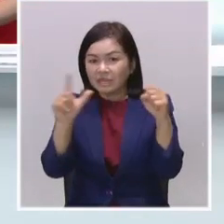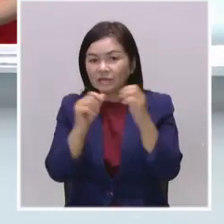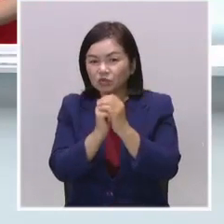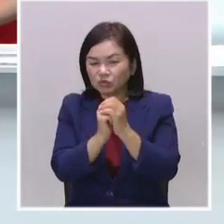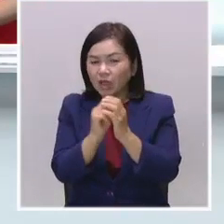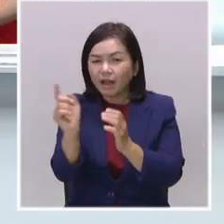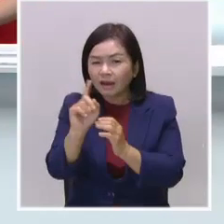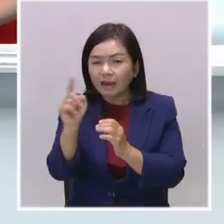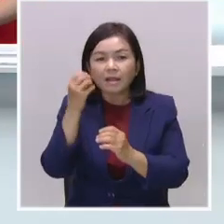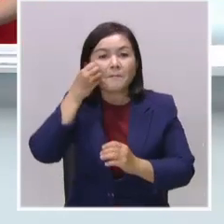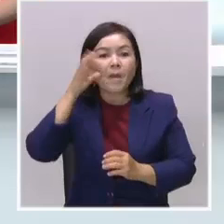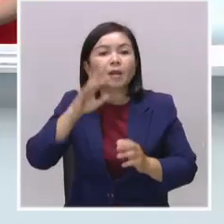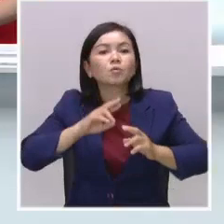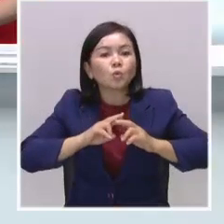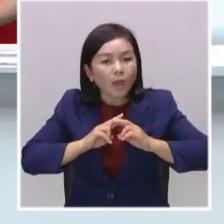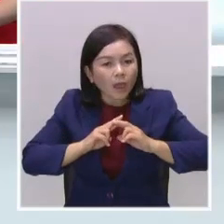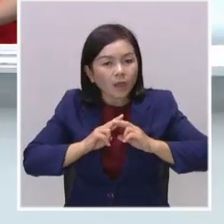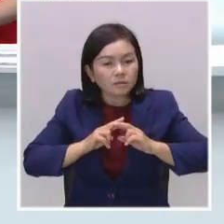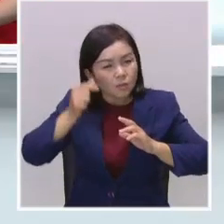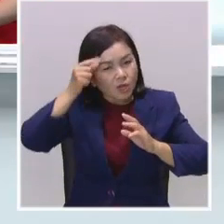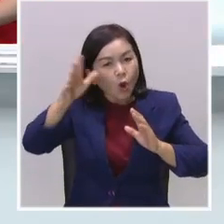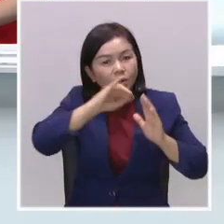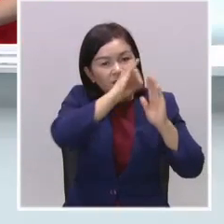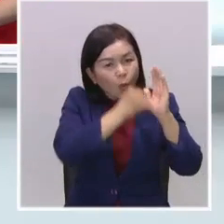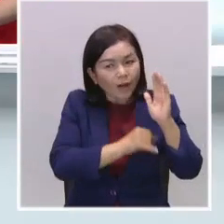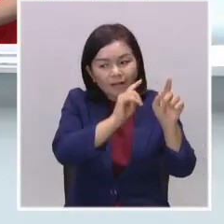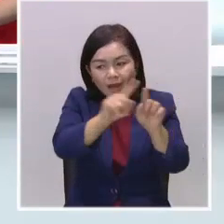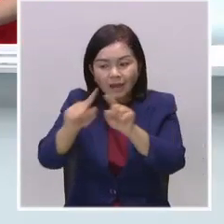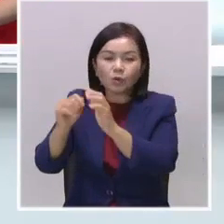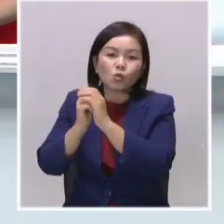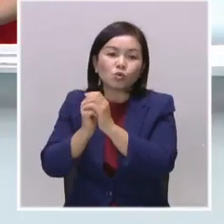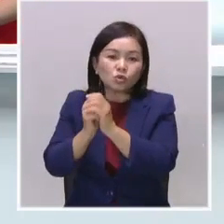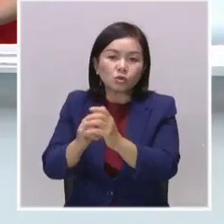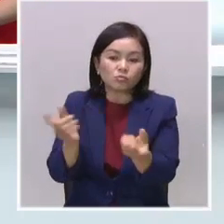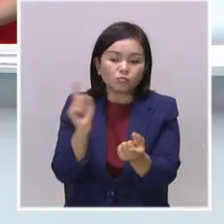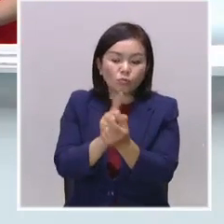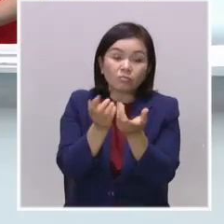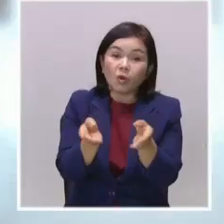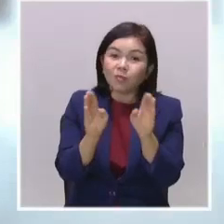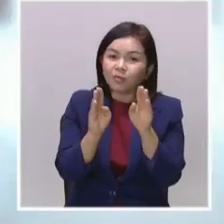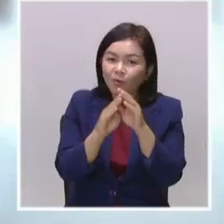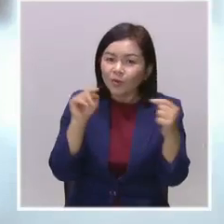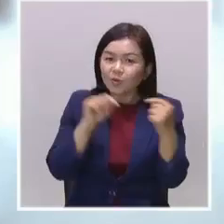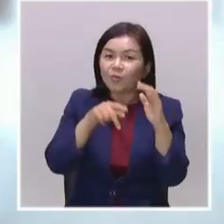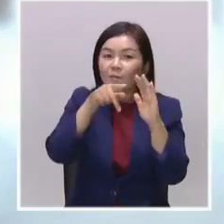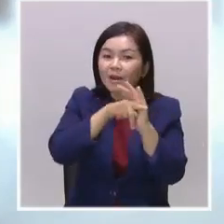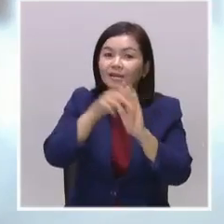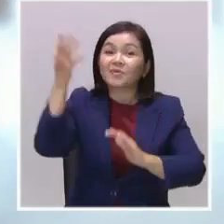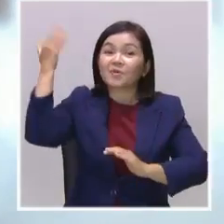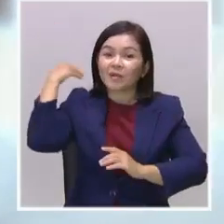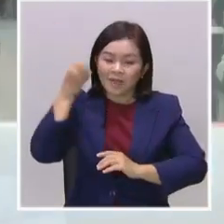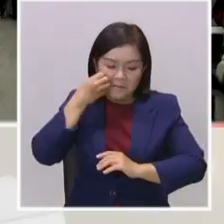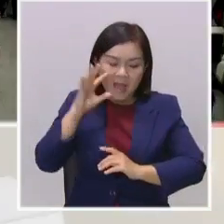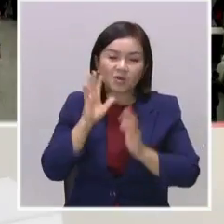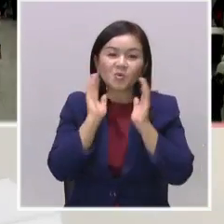ะมุ่งหน้ากลับภูมิลำเนาในชนบทนะคะเพื่อฉลองเทศกาลตรุษจีนกับครอบครัวตั้งแต่วันพฤหัสบดีที่ผ่านมา